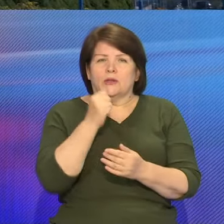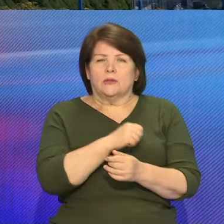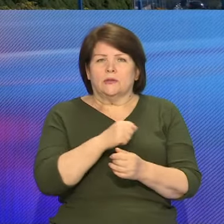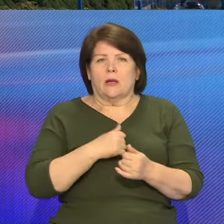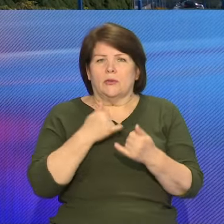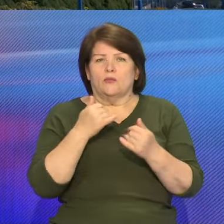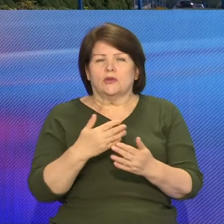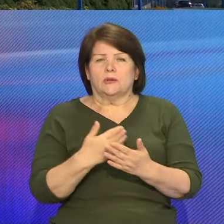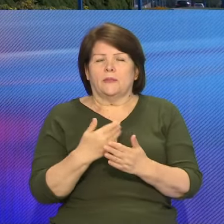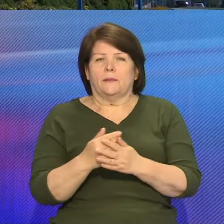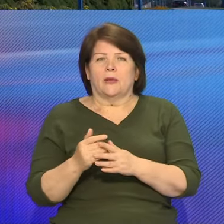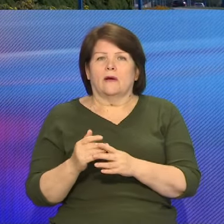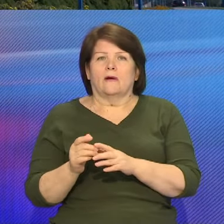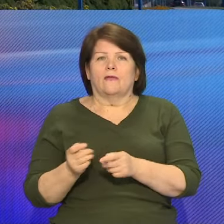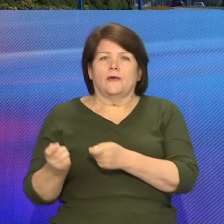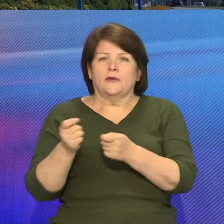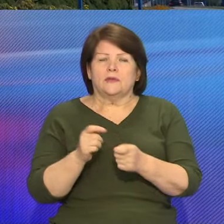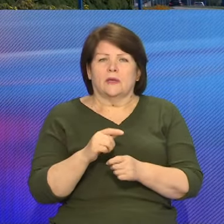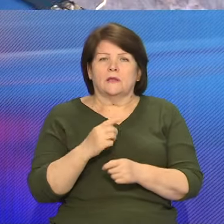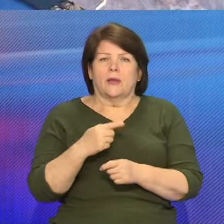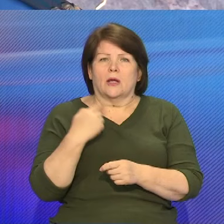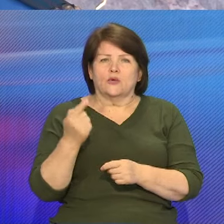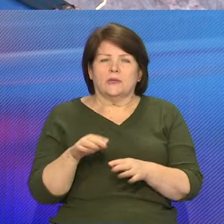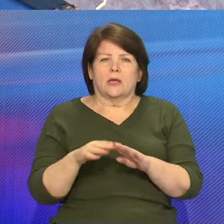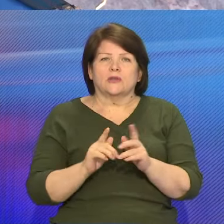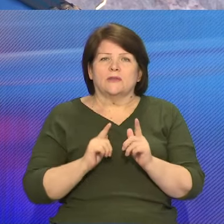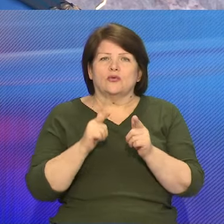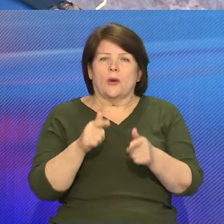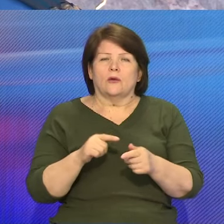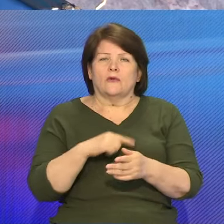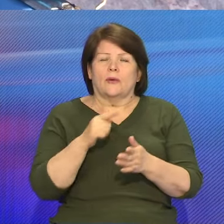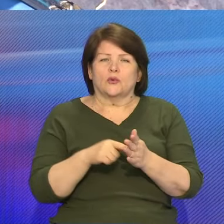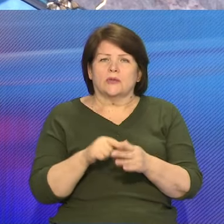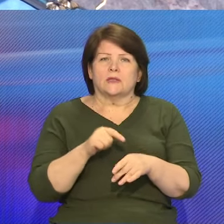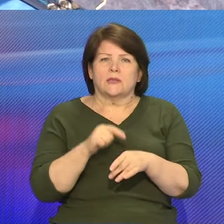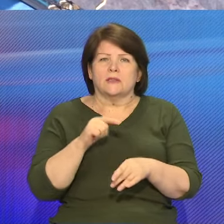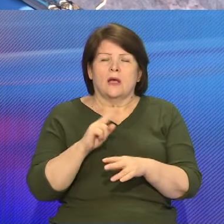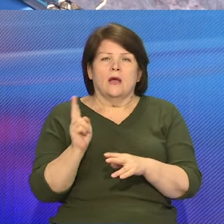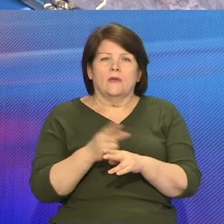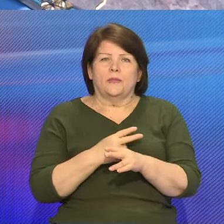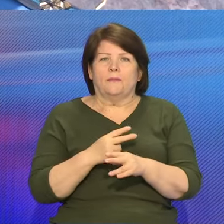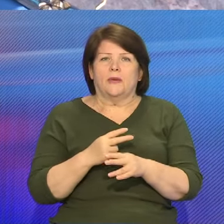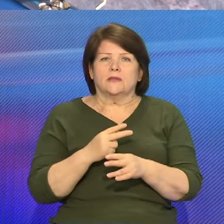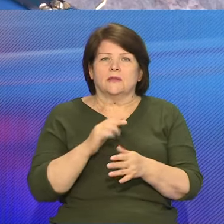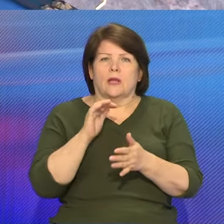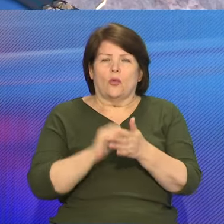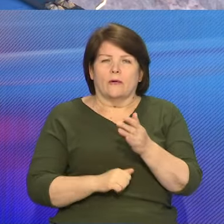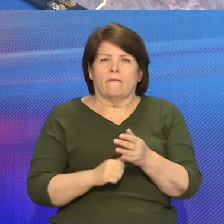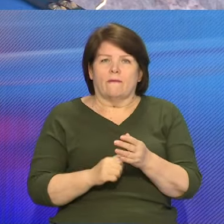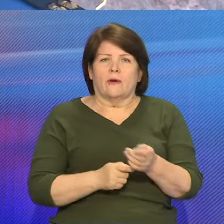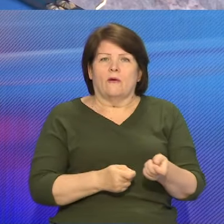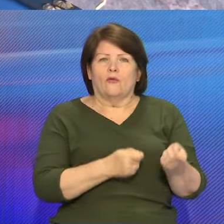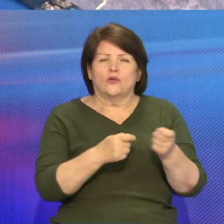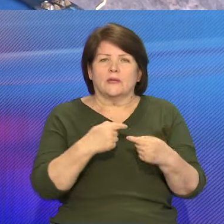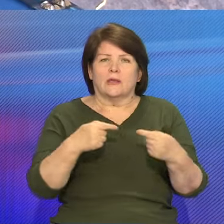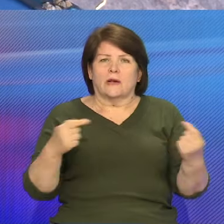данное транспортное средство. Также поступают вопросы касаемо норм беспошлинного ввоза товаров физическими лицами.